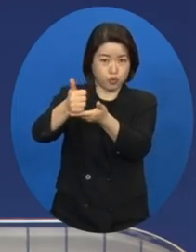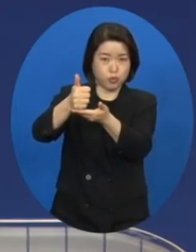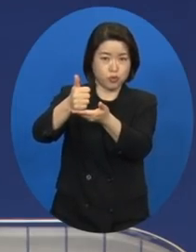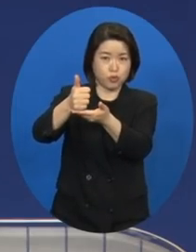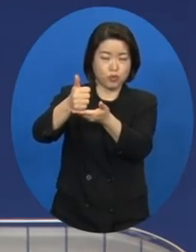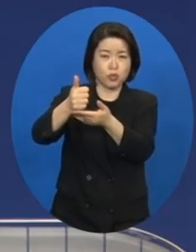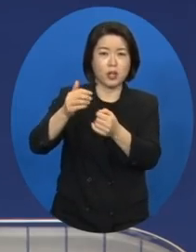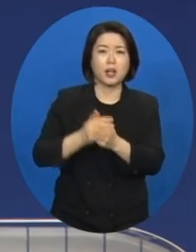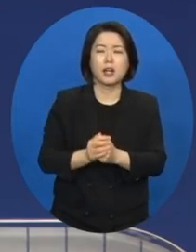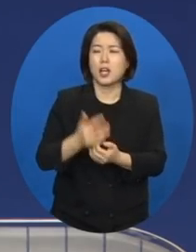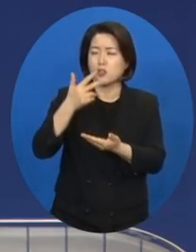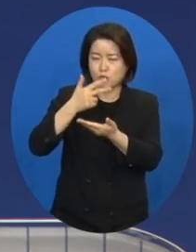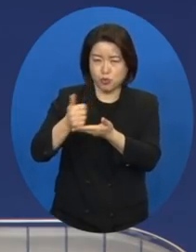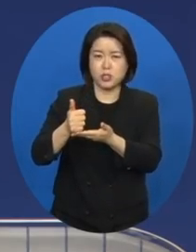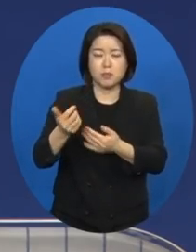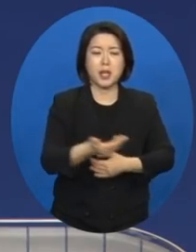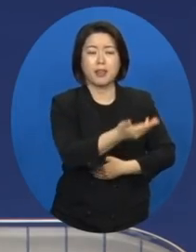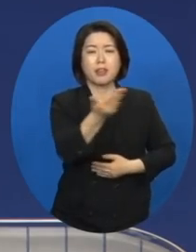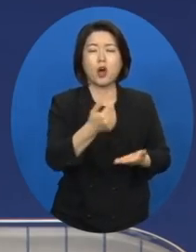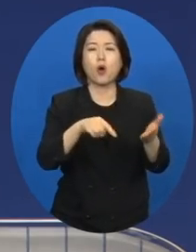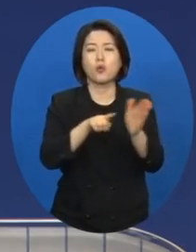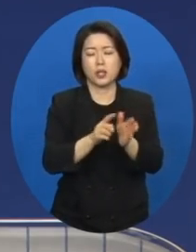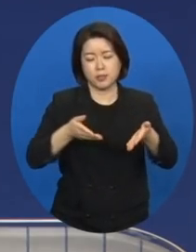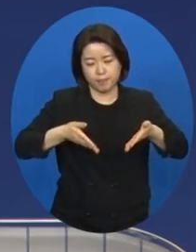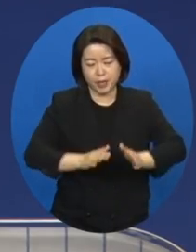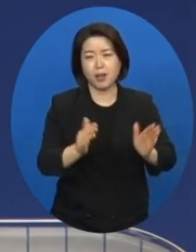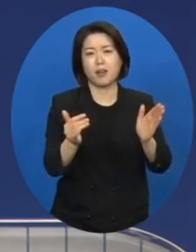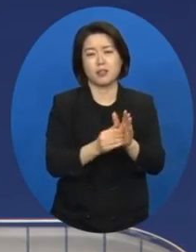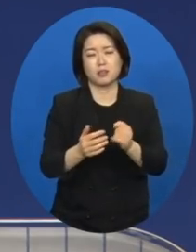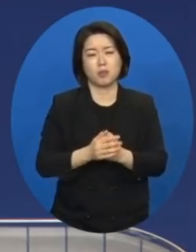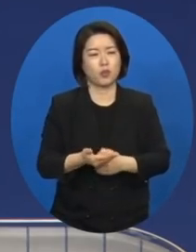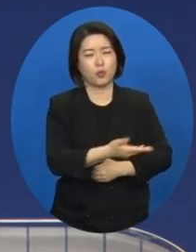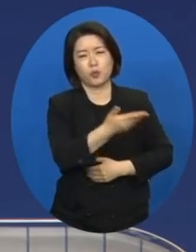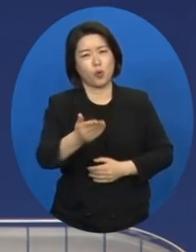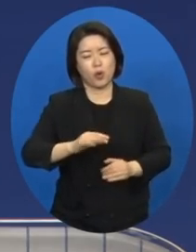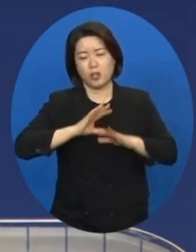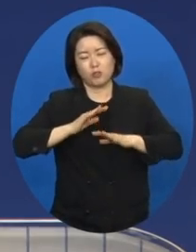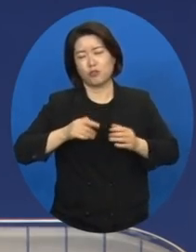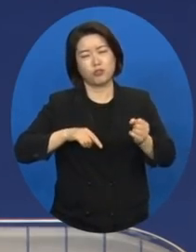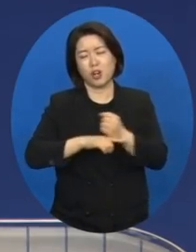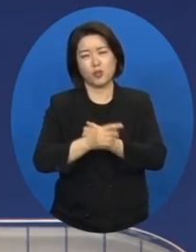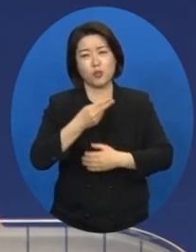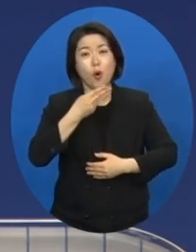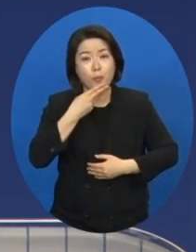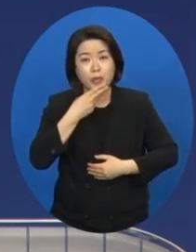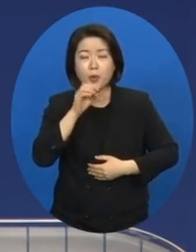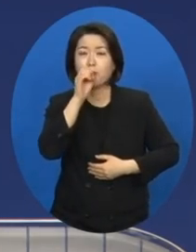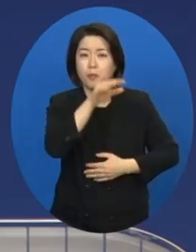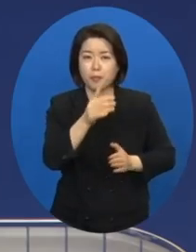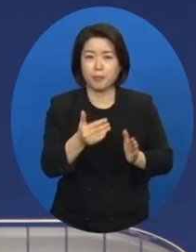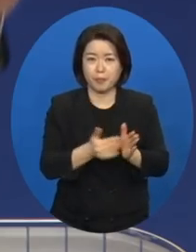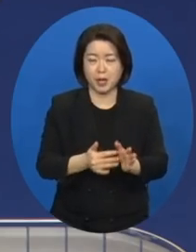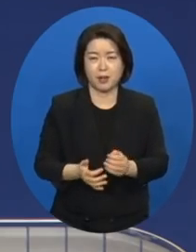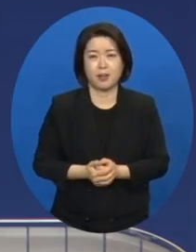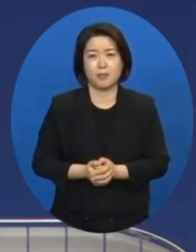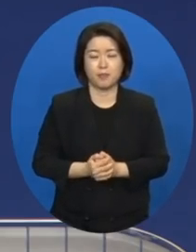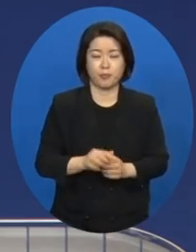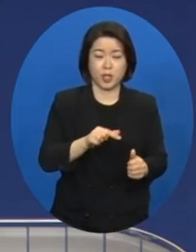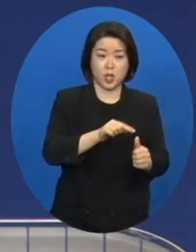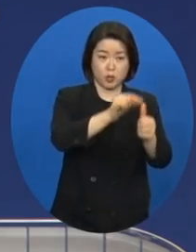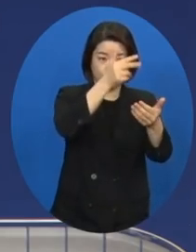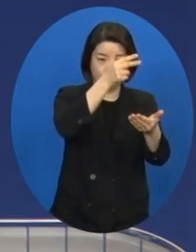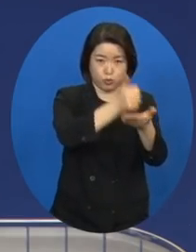구주가, 주님이 너희를 위해 나셨다. 너희가 두려워할 이유가 전혀 없다라고 하는 거예요. 여기서 구주와